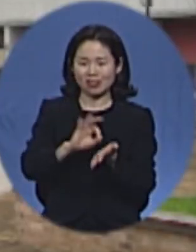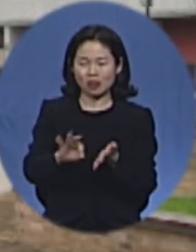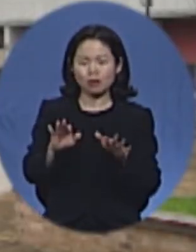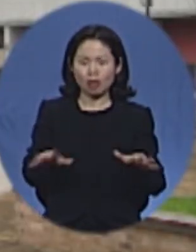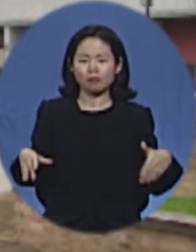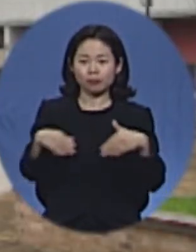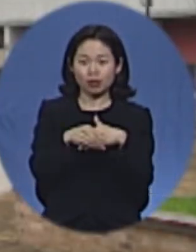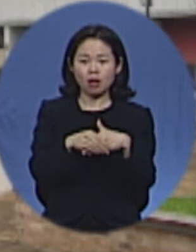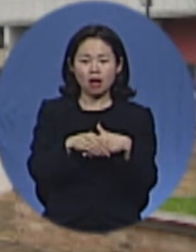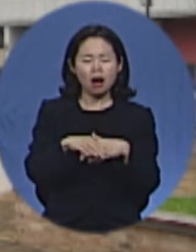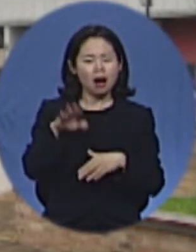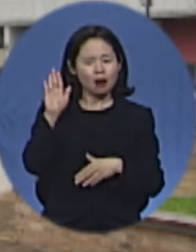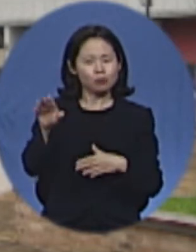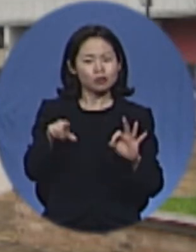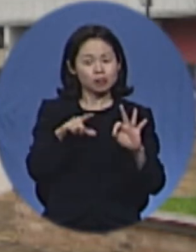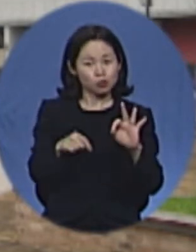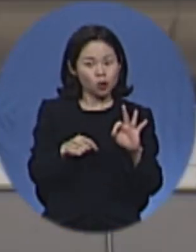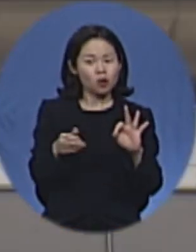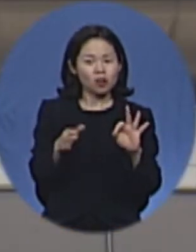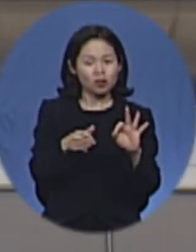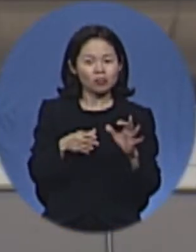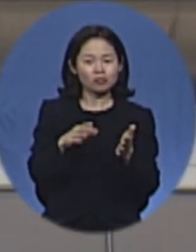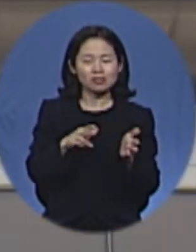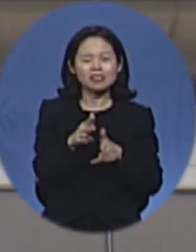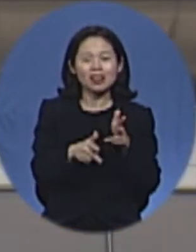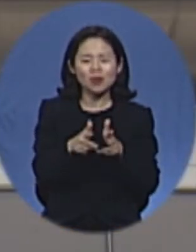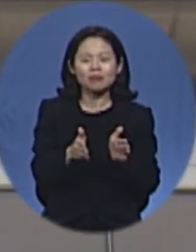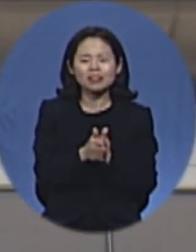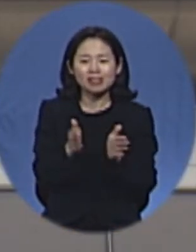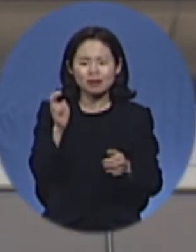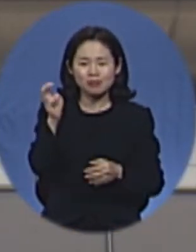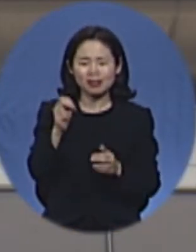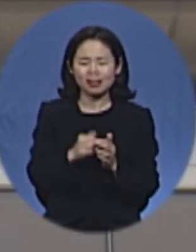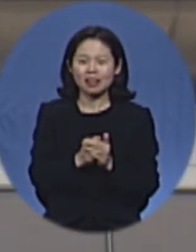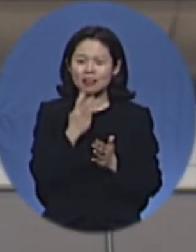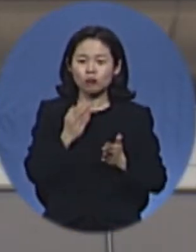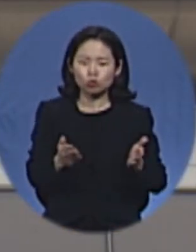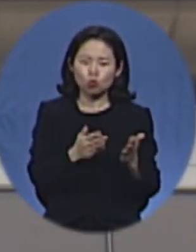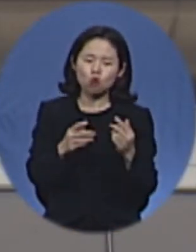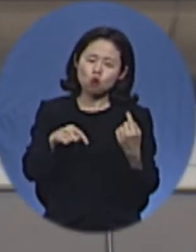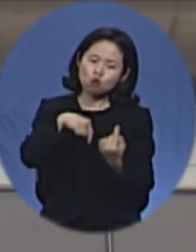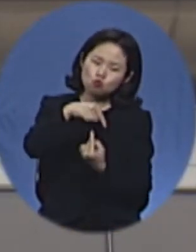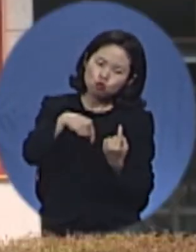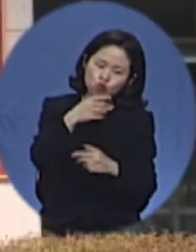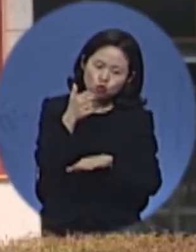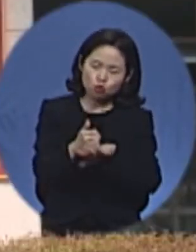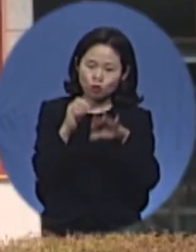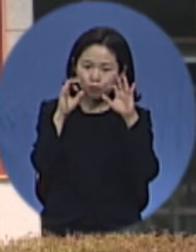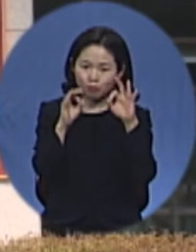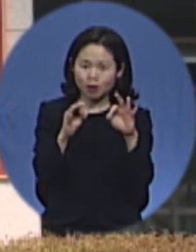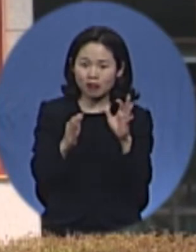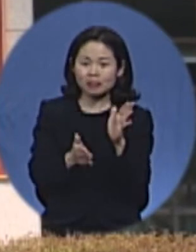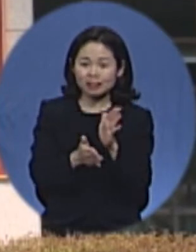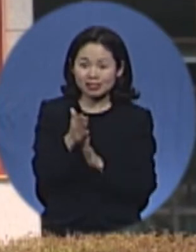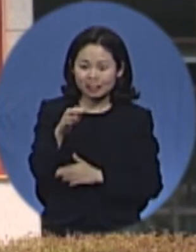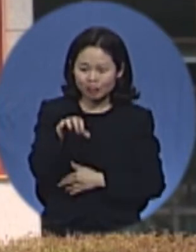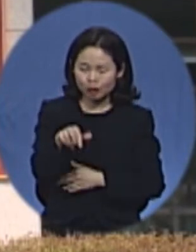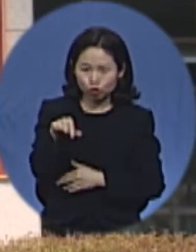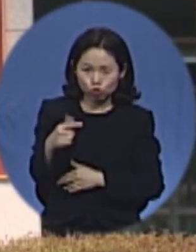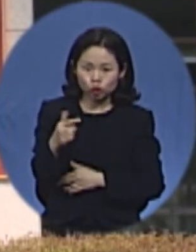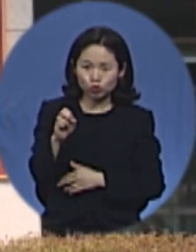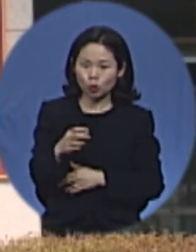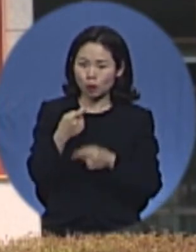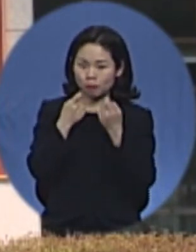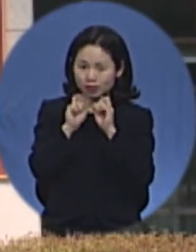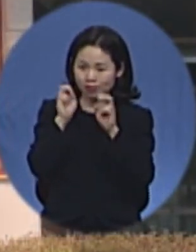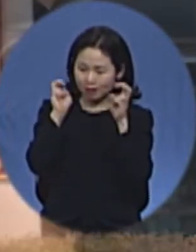이르면 오는 10월부터 사업 시행에 들어갈 방침. 경기도는 운영 성과에 따라 도내 시군과 민간